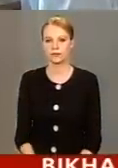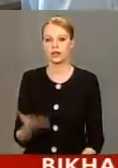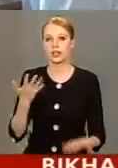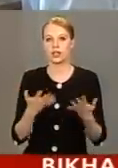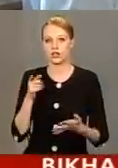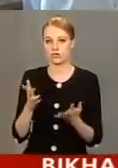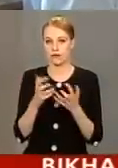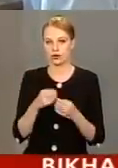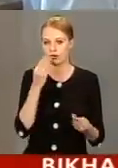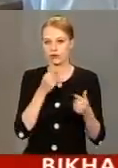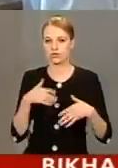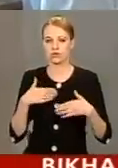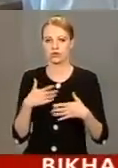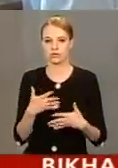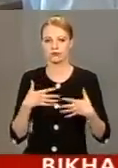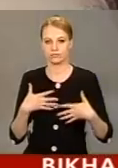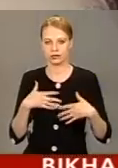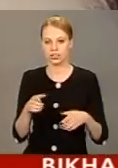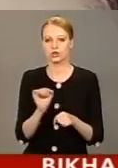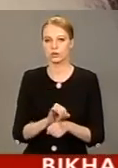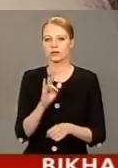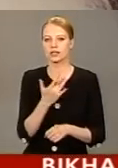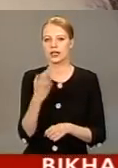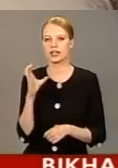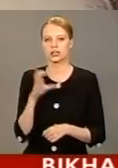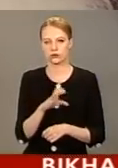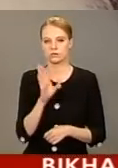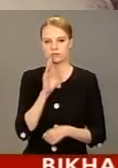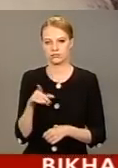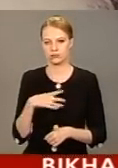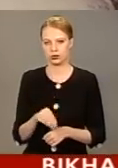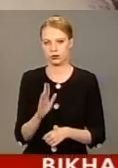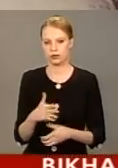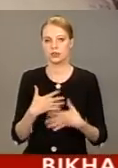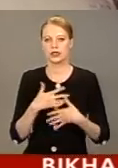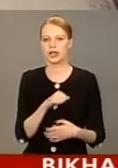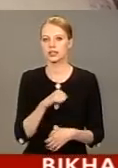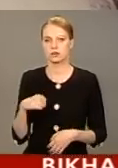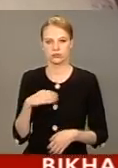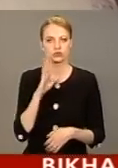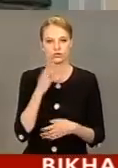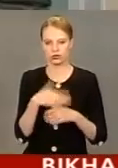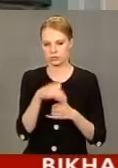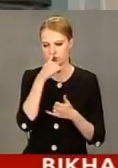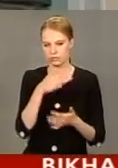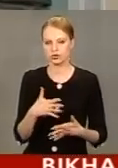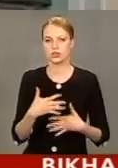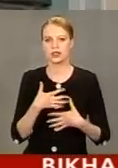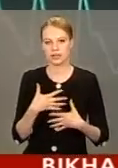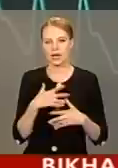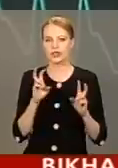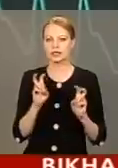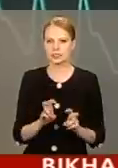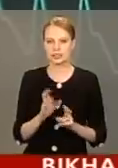Якщо апарат штучної вентиляції легенів зупиниться бодай на кілька секунд, Тетяна помре. Дихати самостійно жінка не може. Дихати,